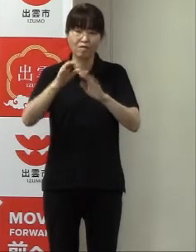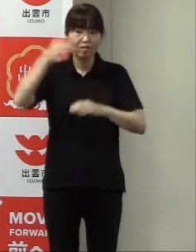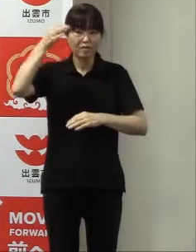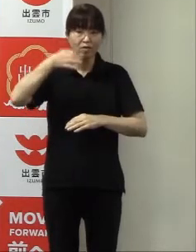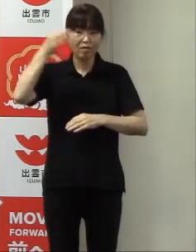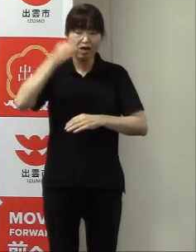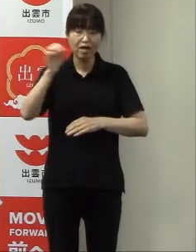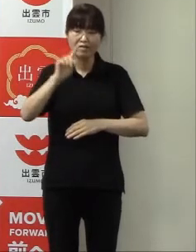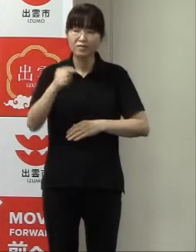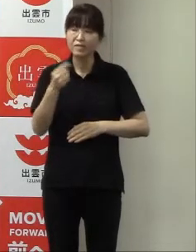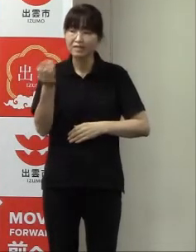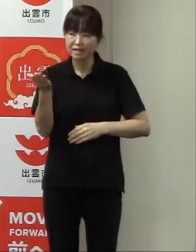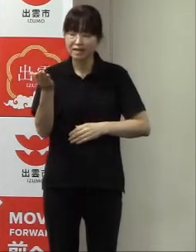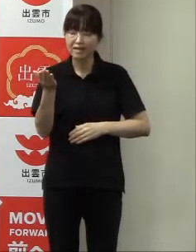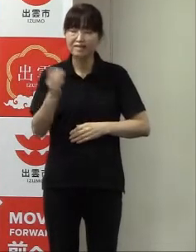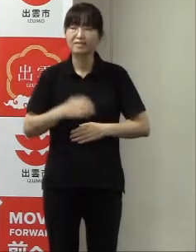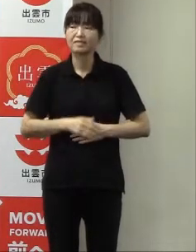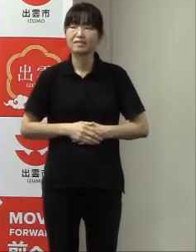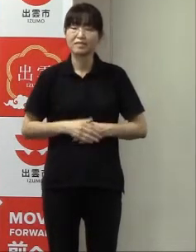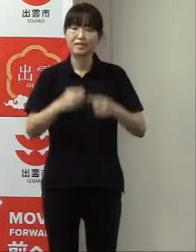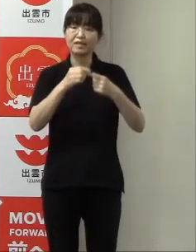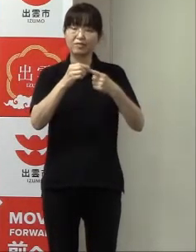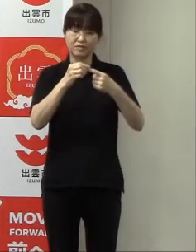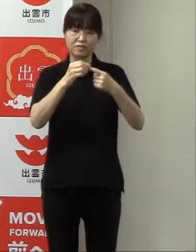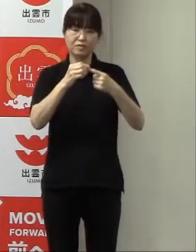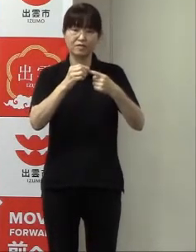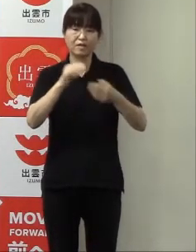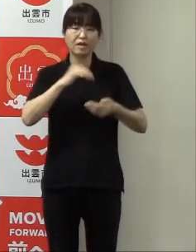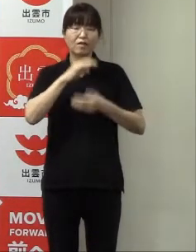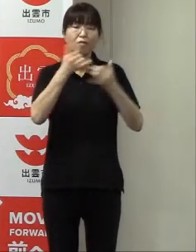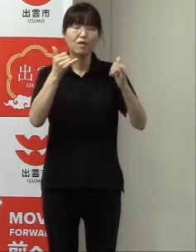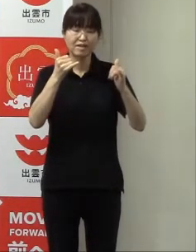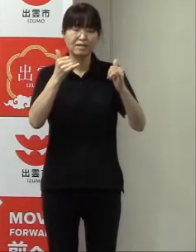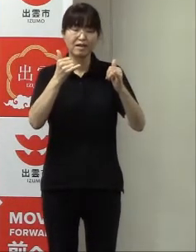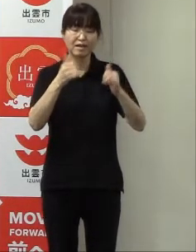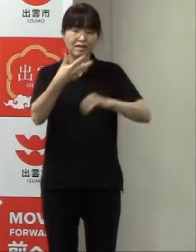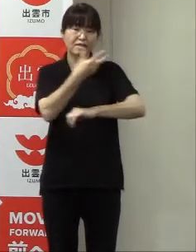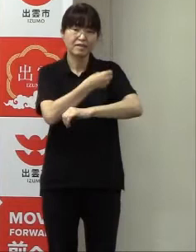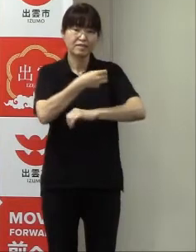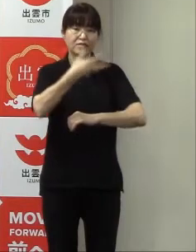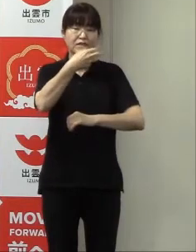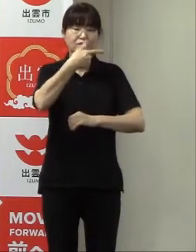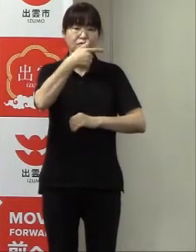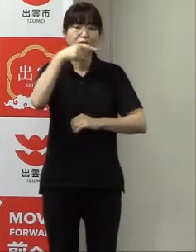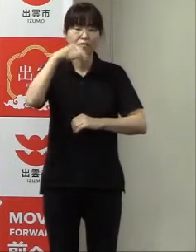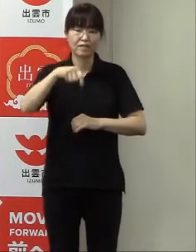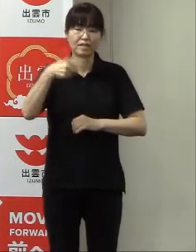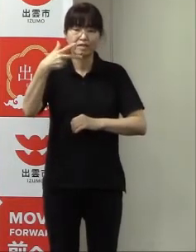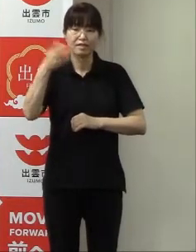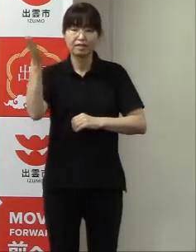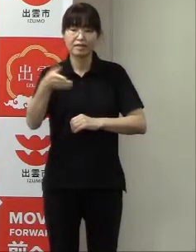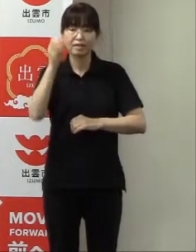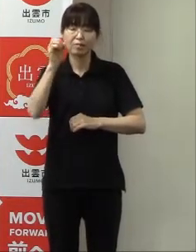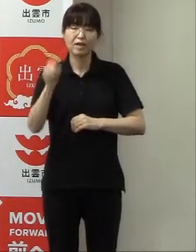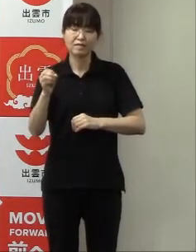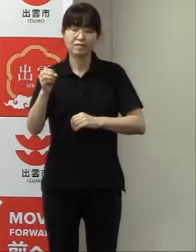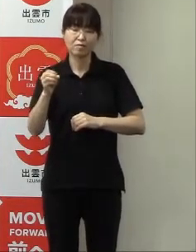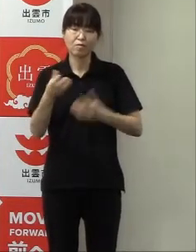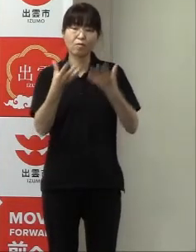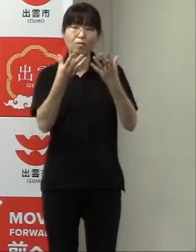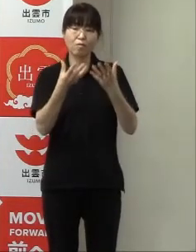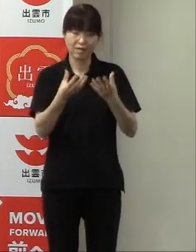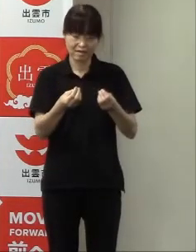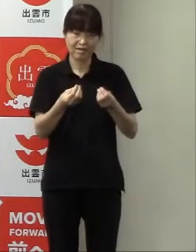かという点と、高齢者の方 86.7% 1回目接種を終えた方、あるいは接種